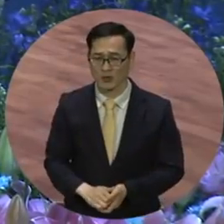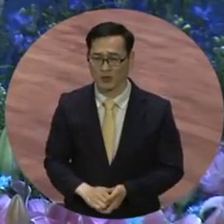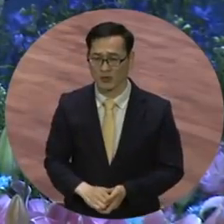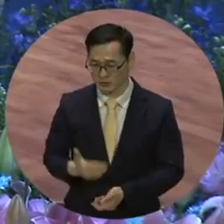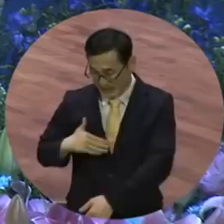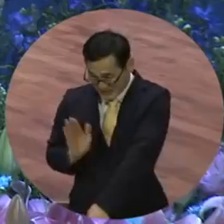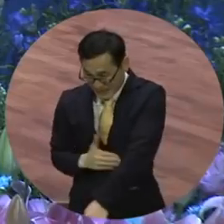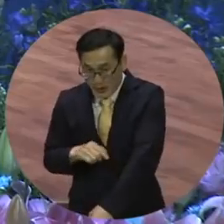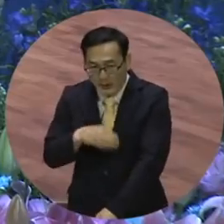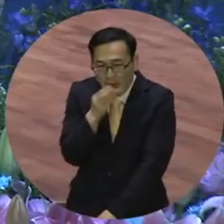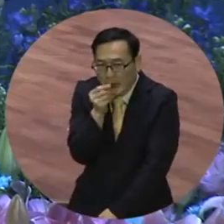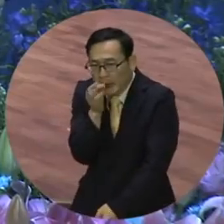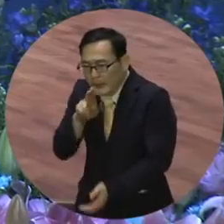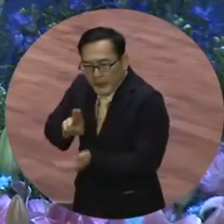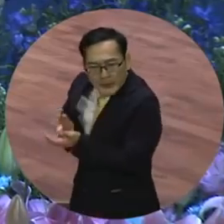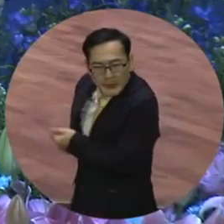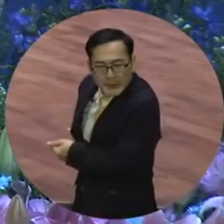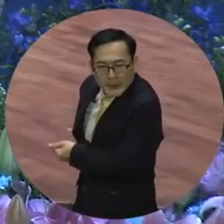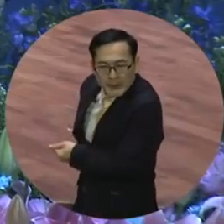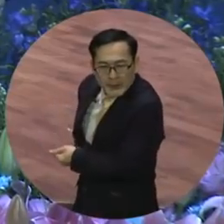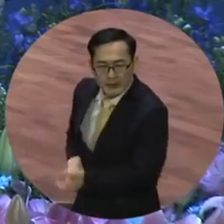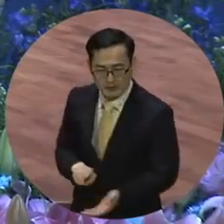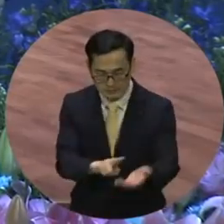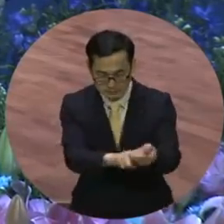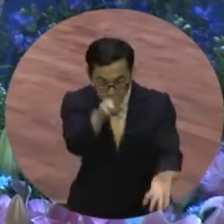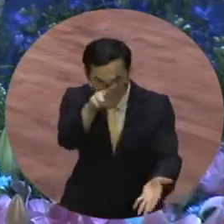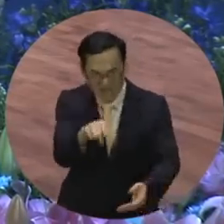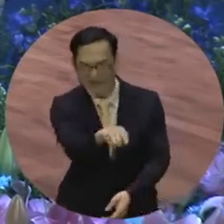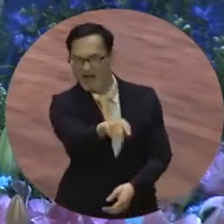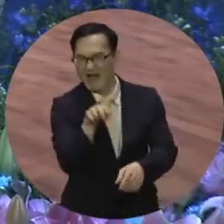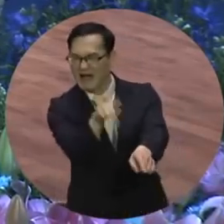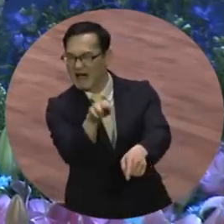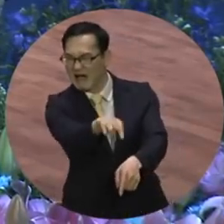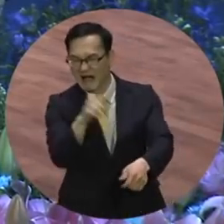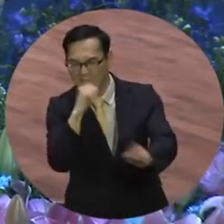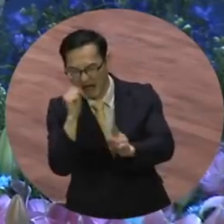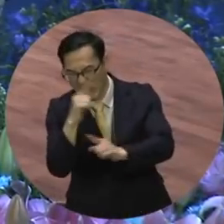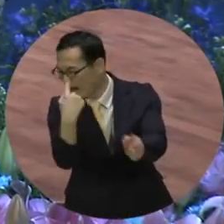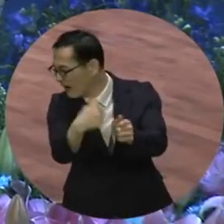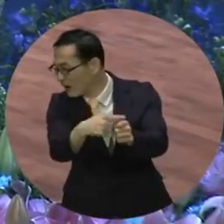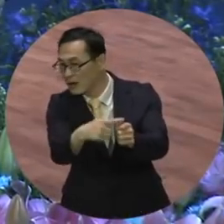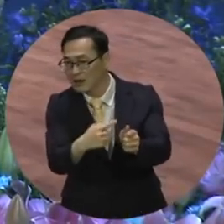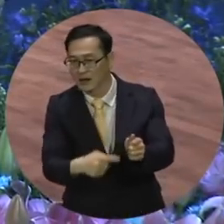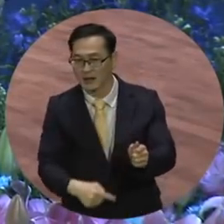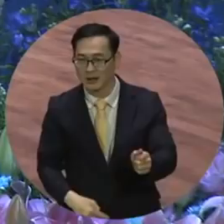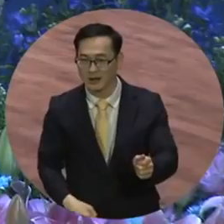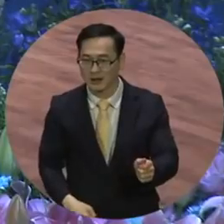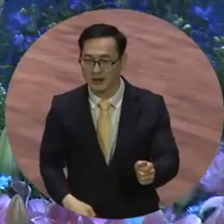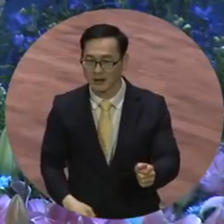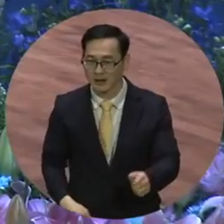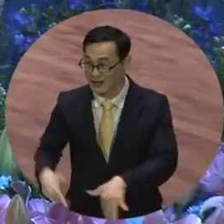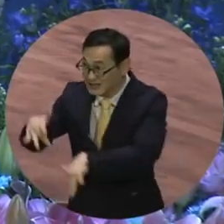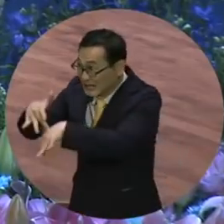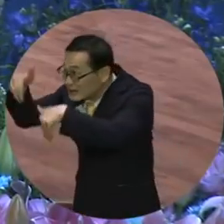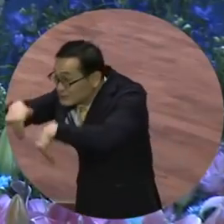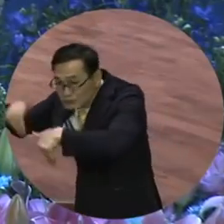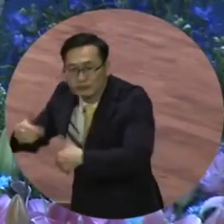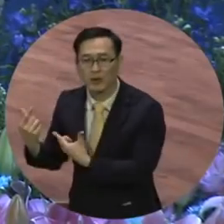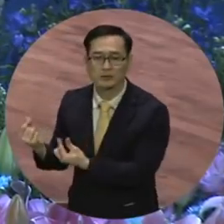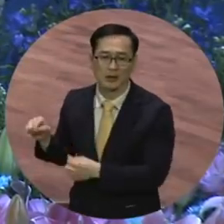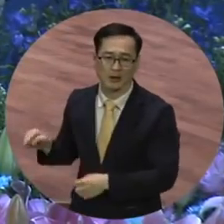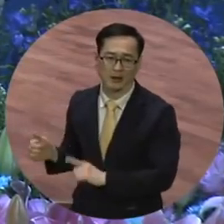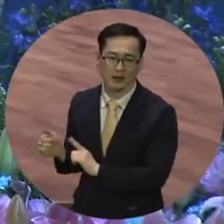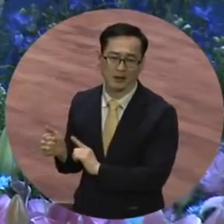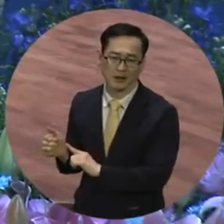숨겨놓고 드러난 것만 가지고 흉을 매 봅니까? 그게 마귀 심부름하는 거예요.